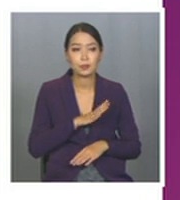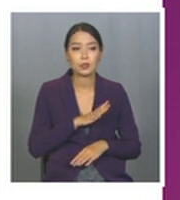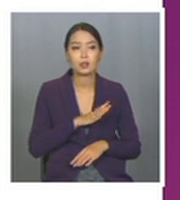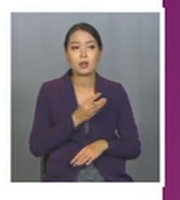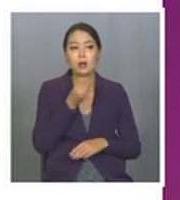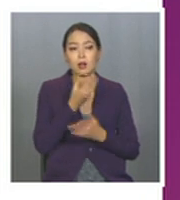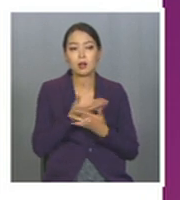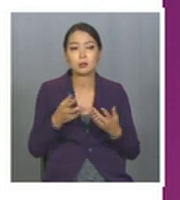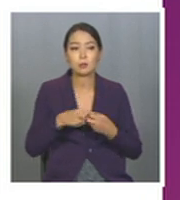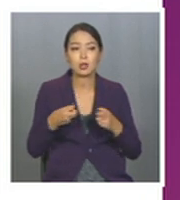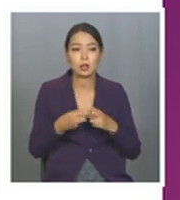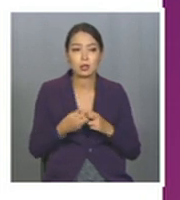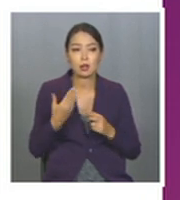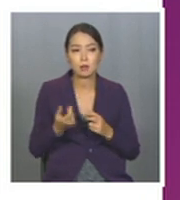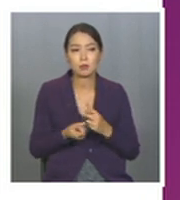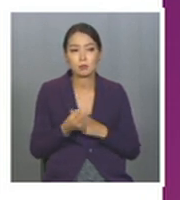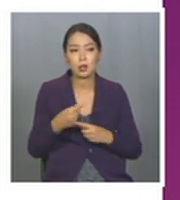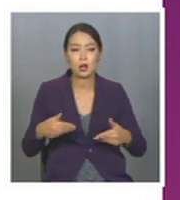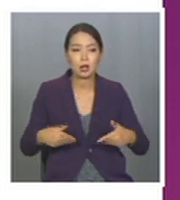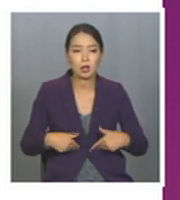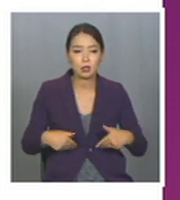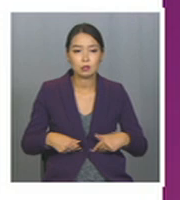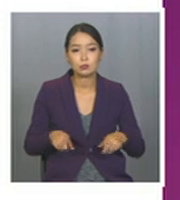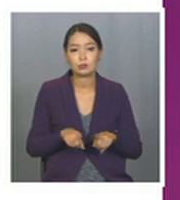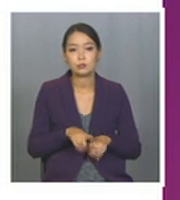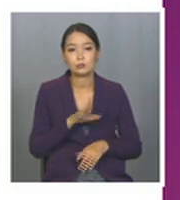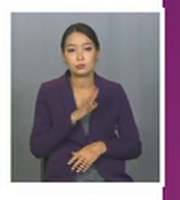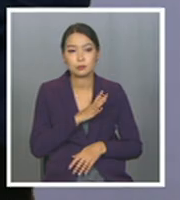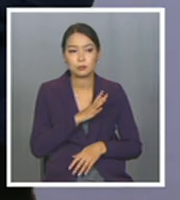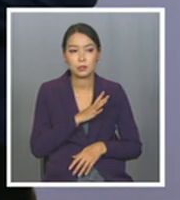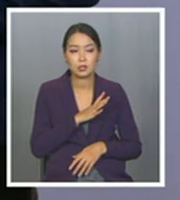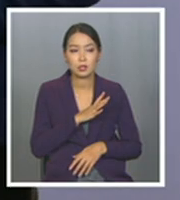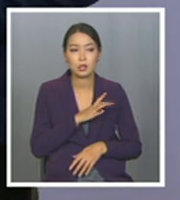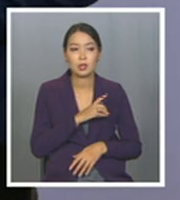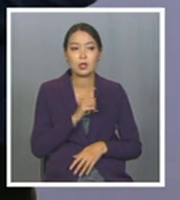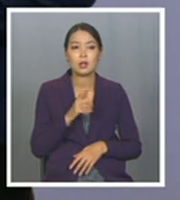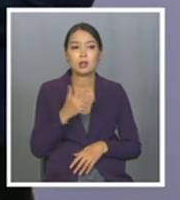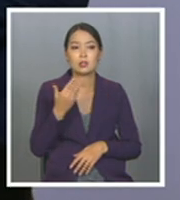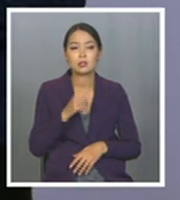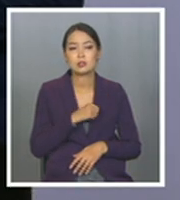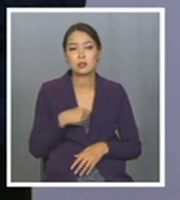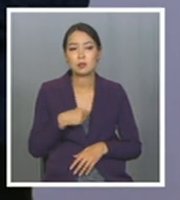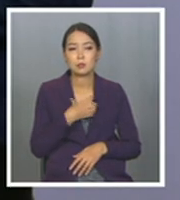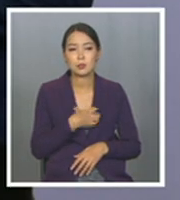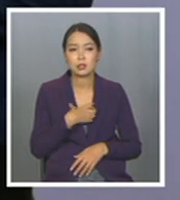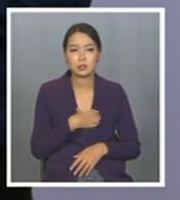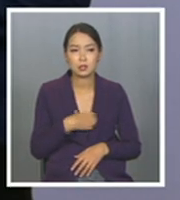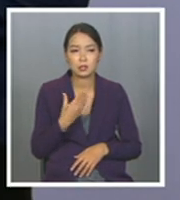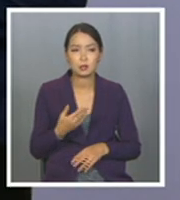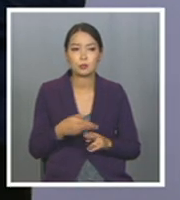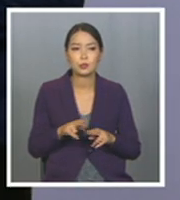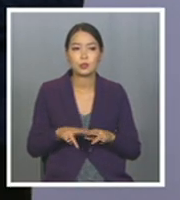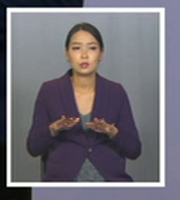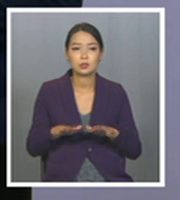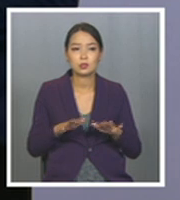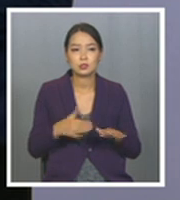ушығына байланысты, аштықтың да орын алғандығын атап өттік. Және ең бастысы балалар, бұл жердегі кедергі